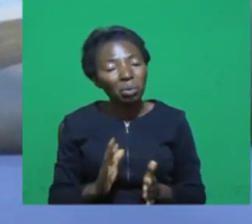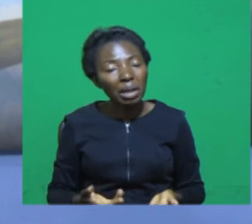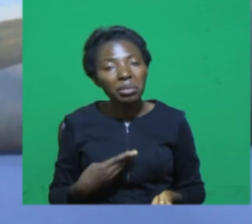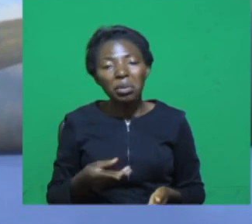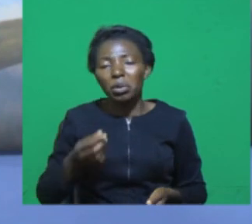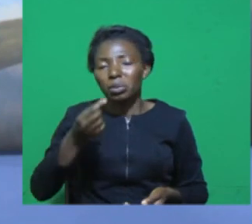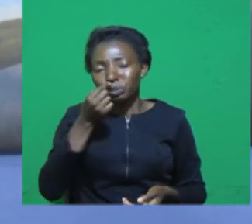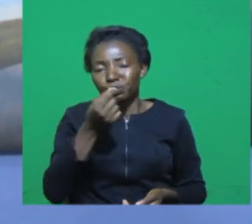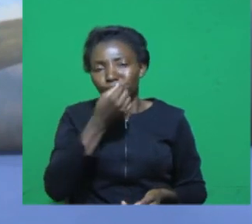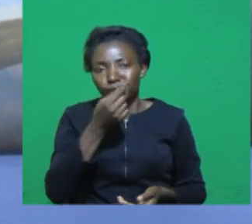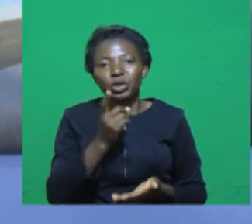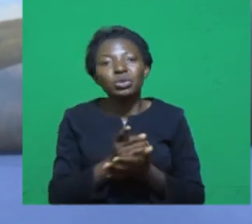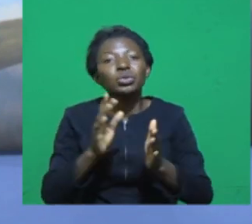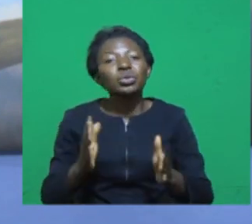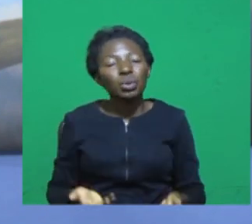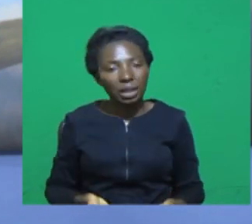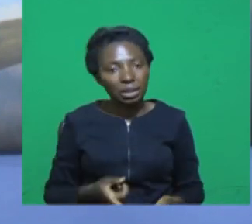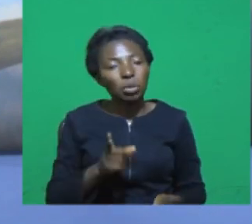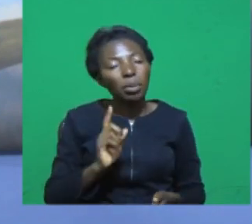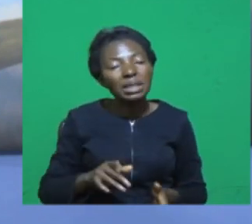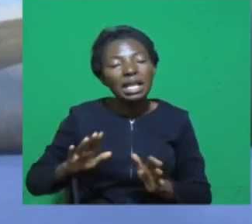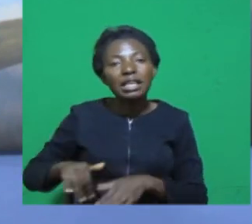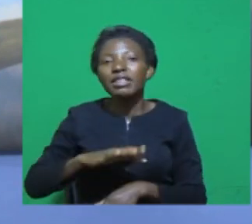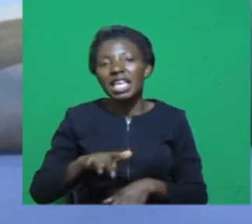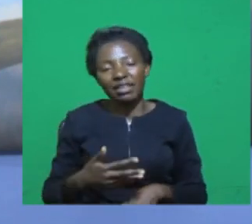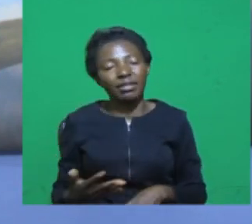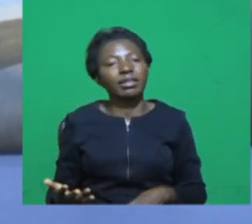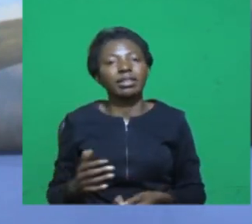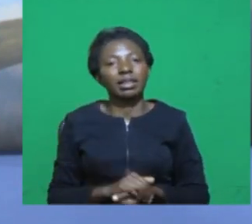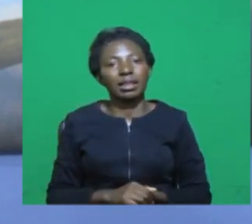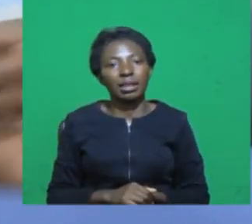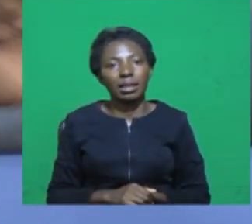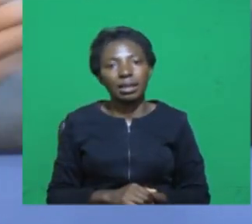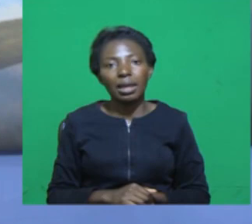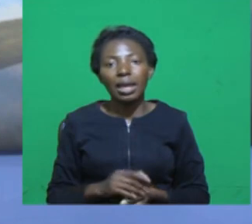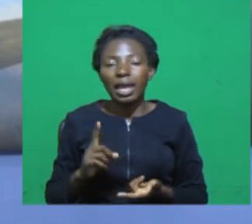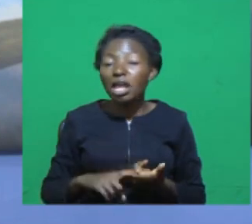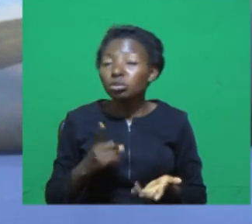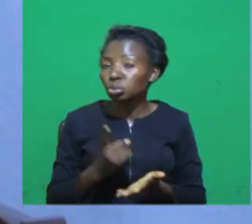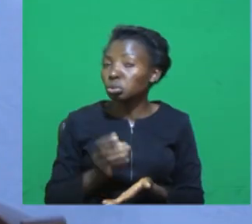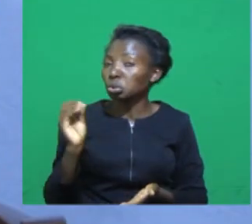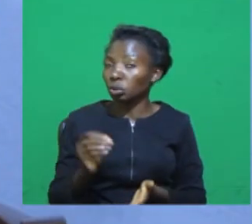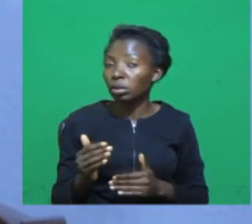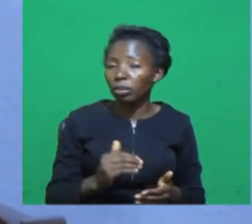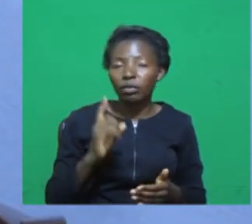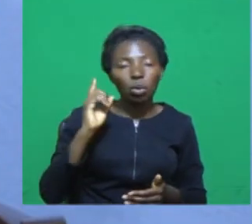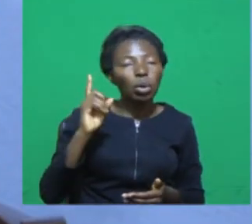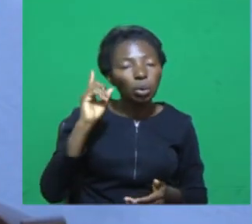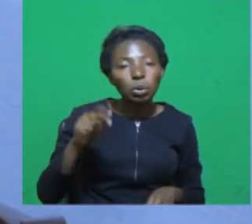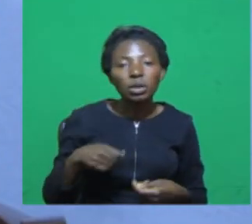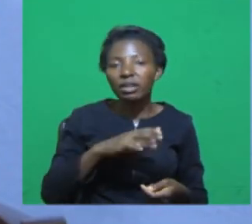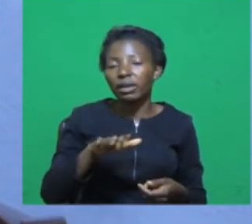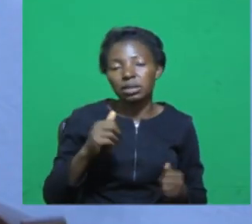zvekushandisa zvinodhaka mbanje, vanoita sei hembe dzavo, misoro yavo, iwo uchitira kungonzvenga kudaro. Mwari anotipa